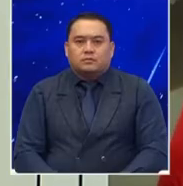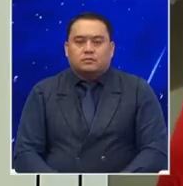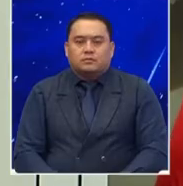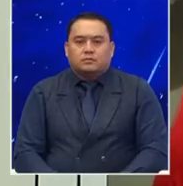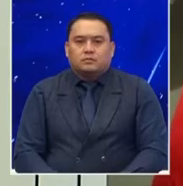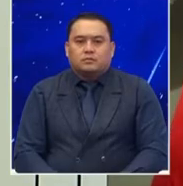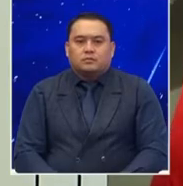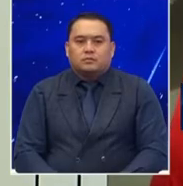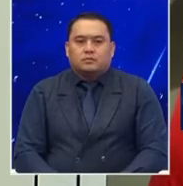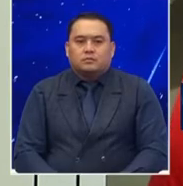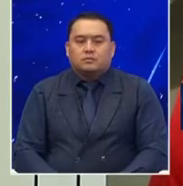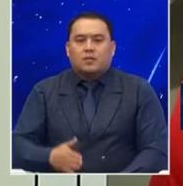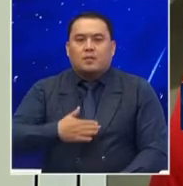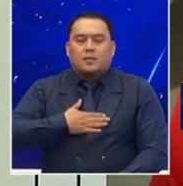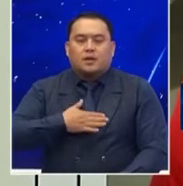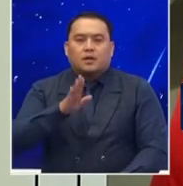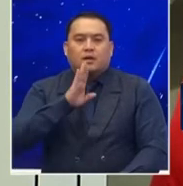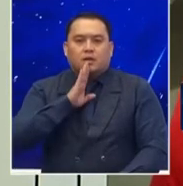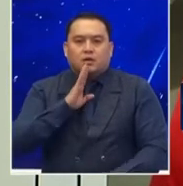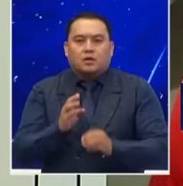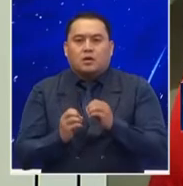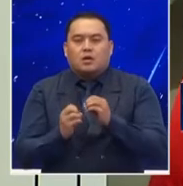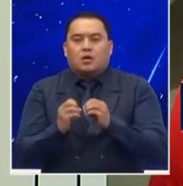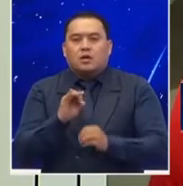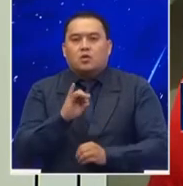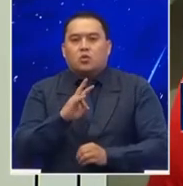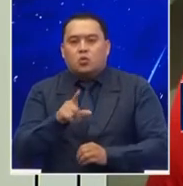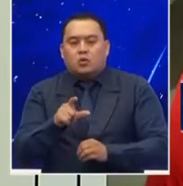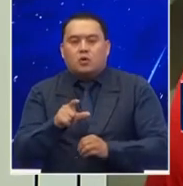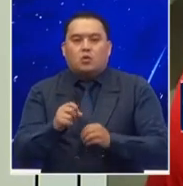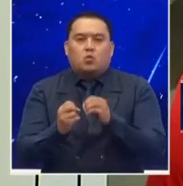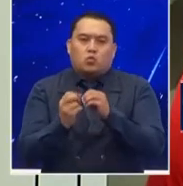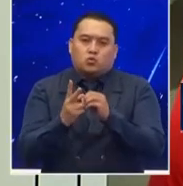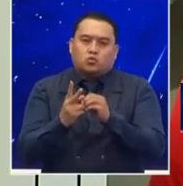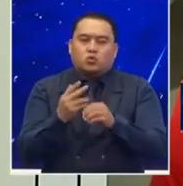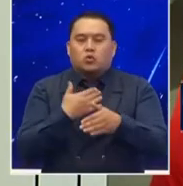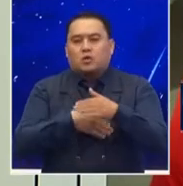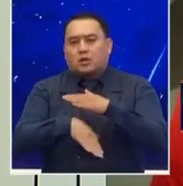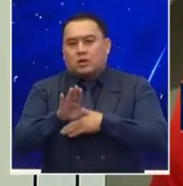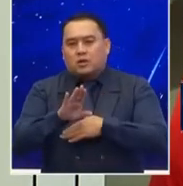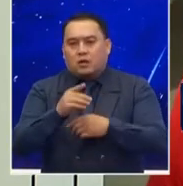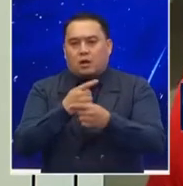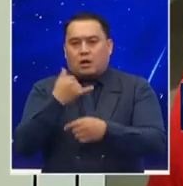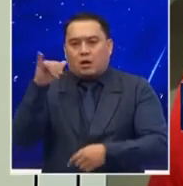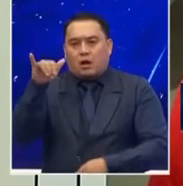Қызым июльдің 12-13 күндер шығып кеткен үйден. Сол күні